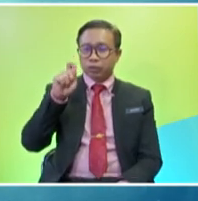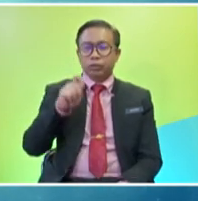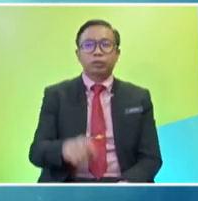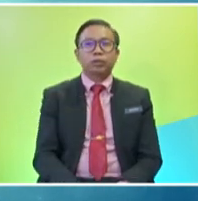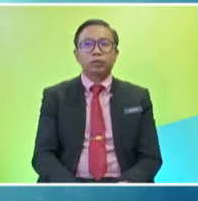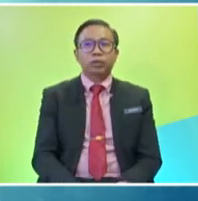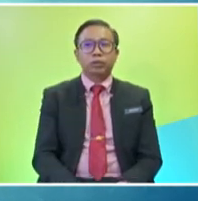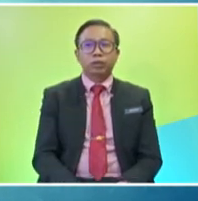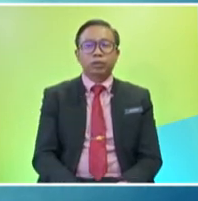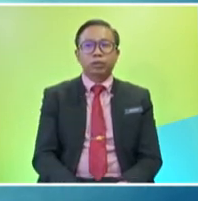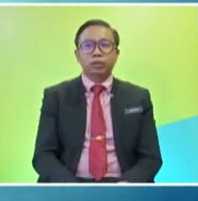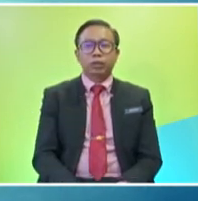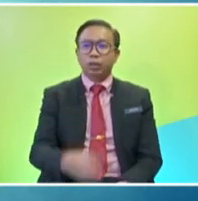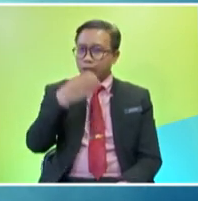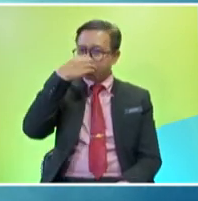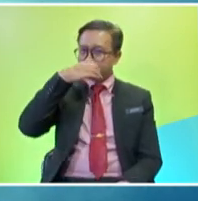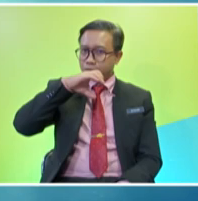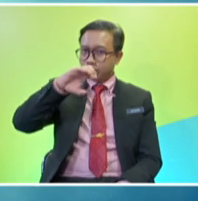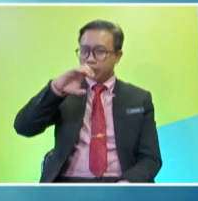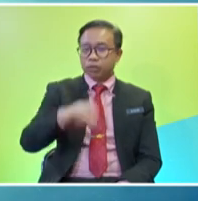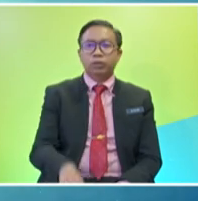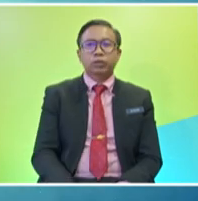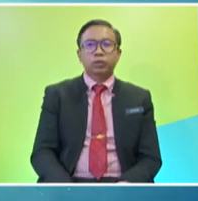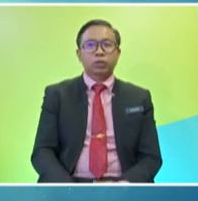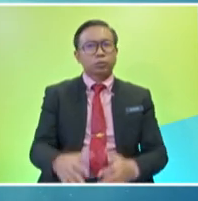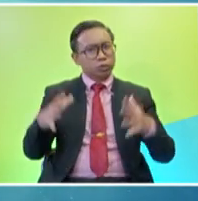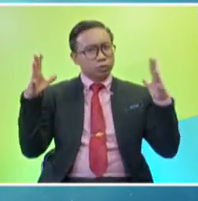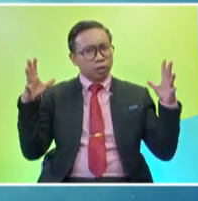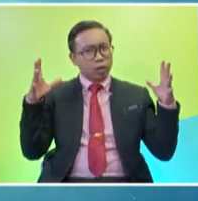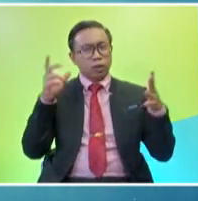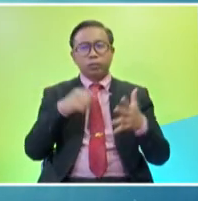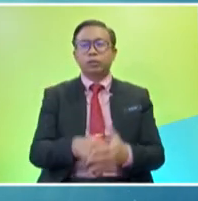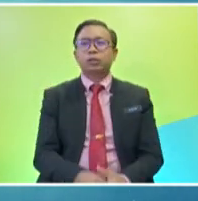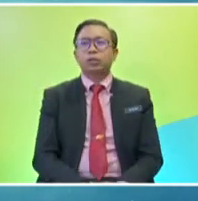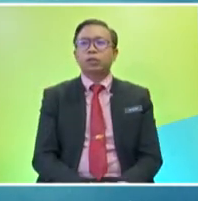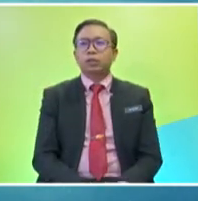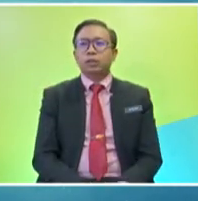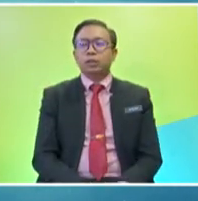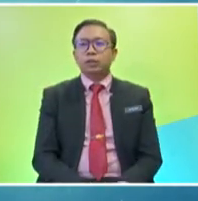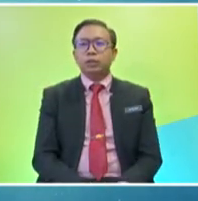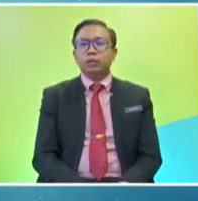gajah kalau besar besar